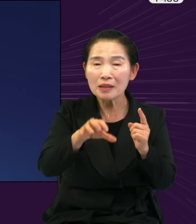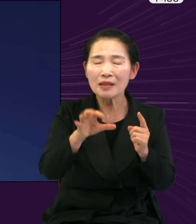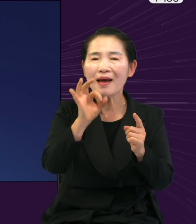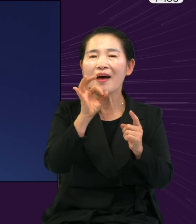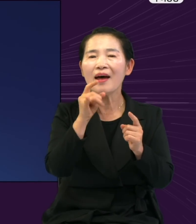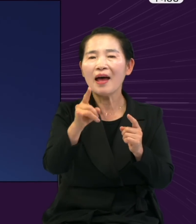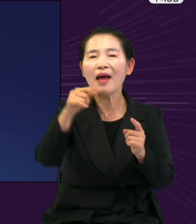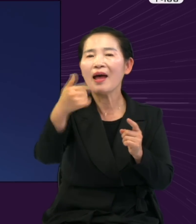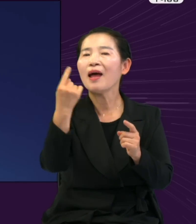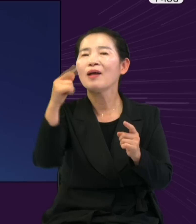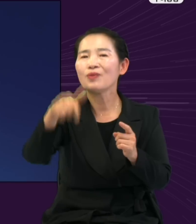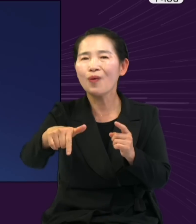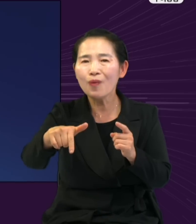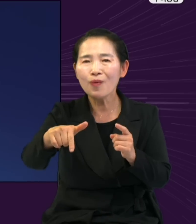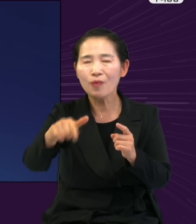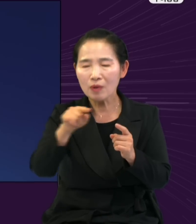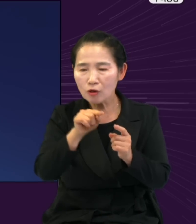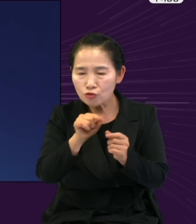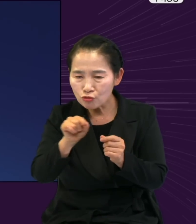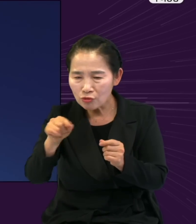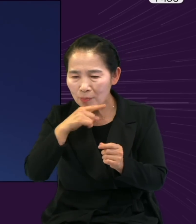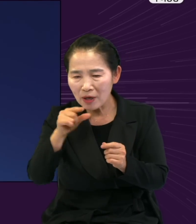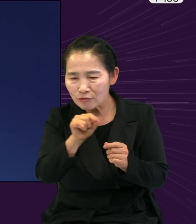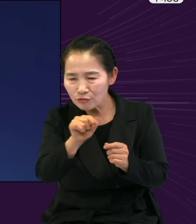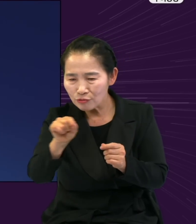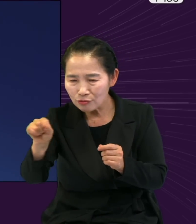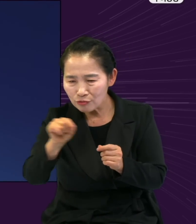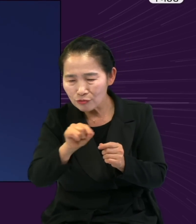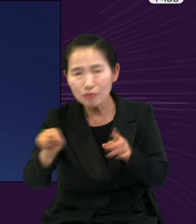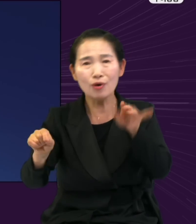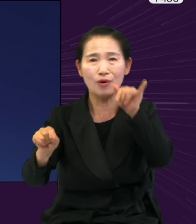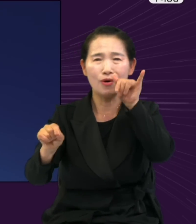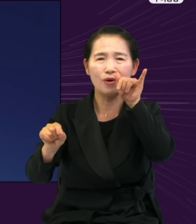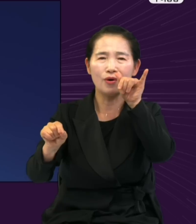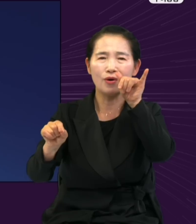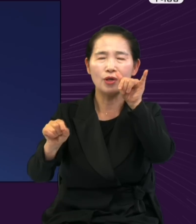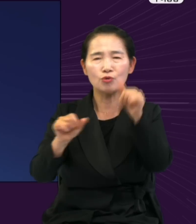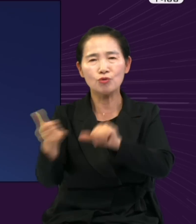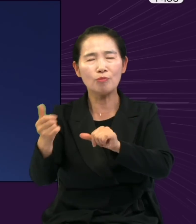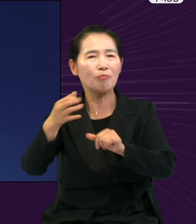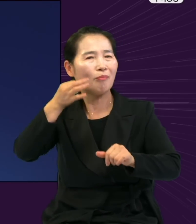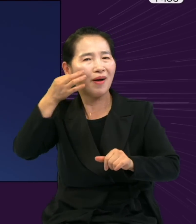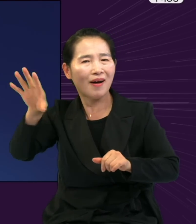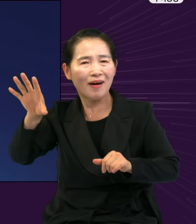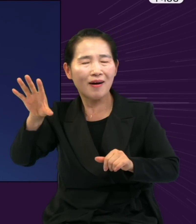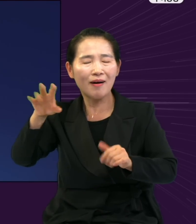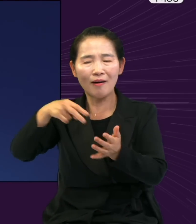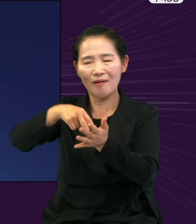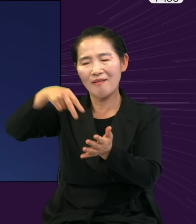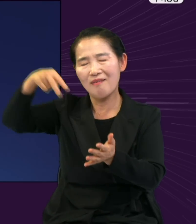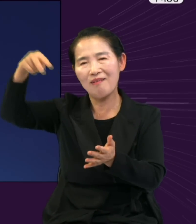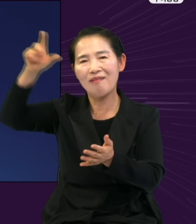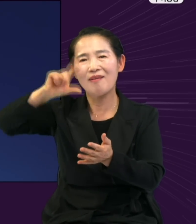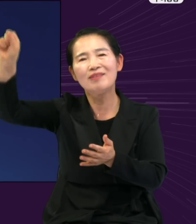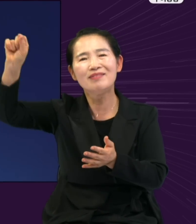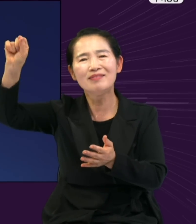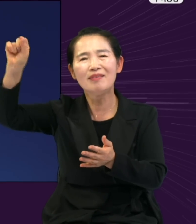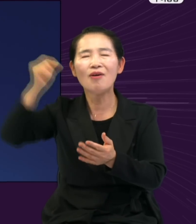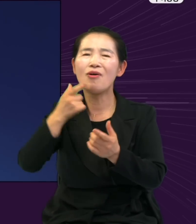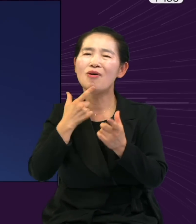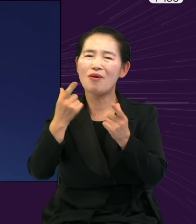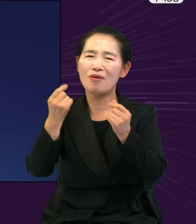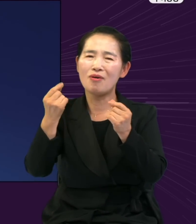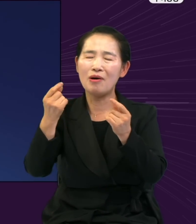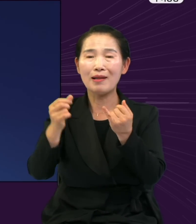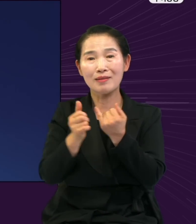그 본문에 줄이 쳐져 있었어요. 그는 여기 제 옆에서 살다가 이제